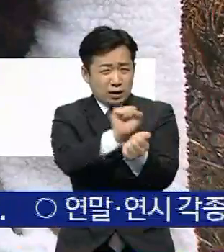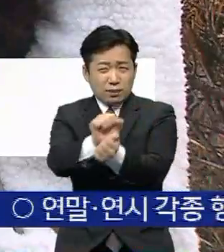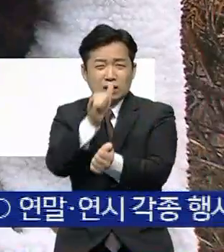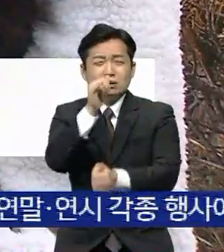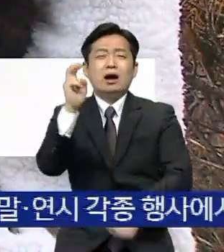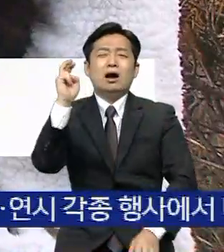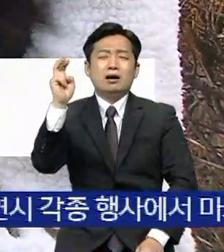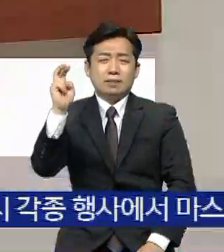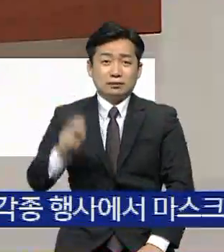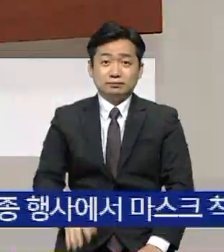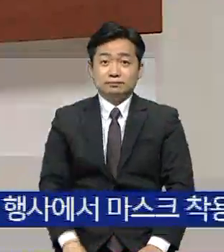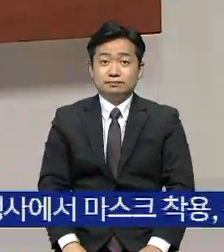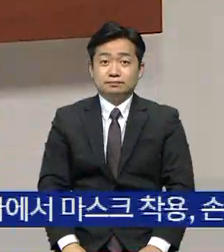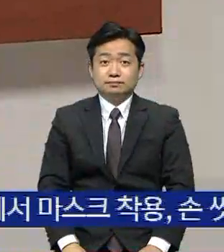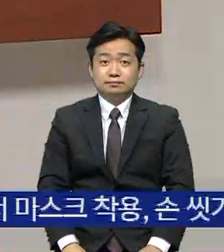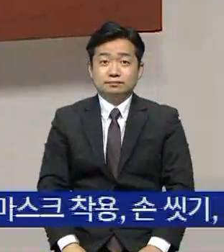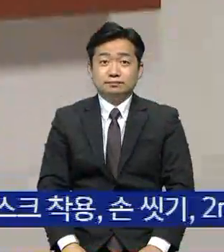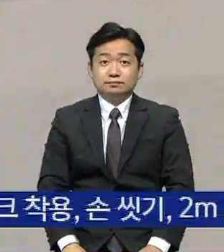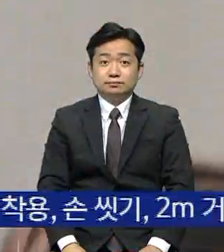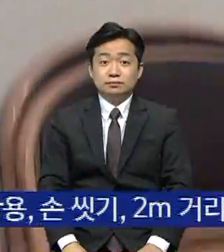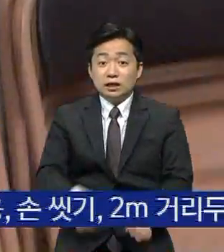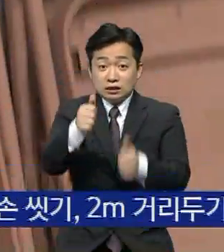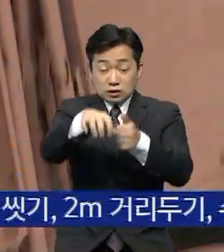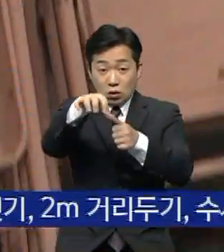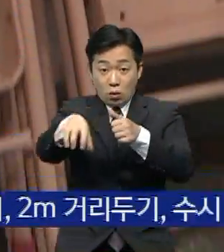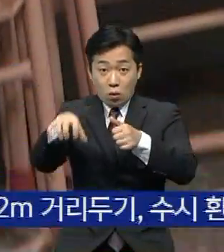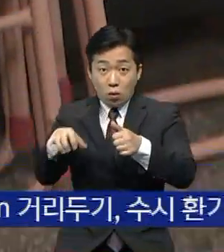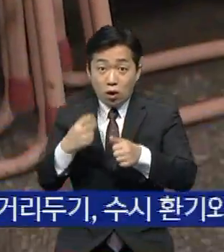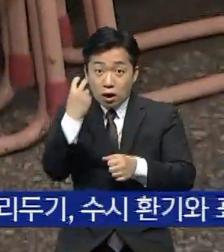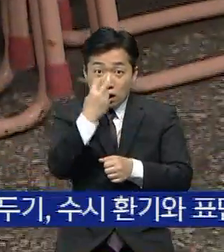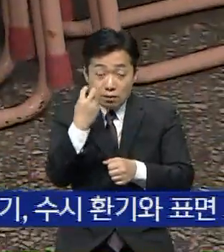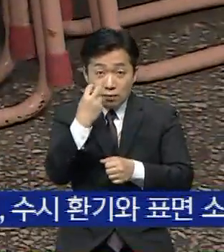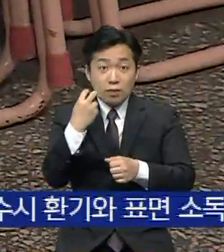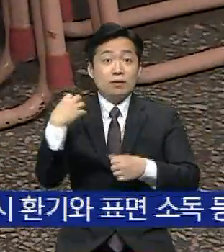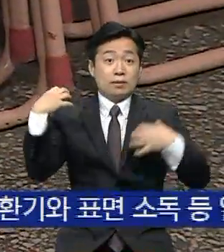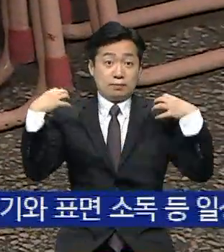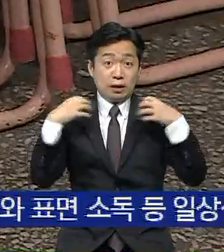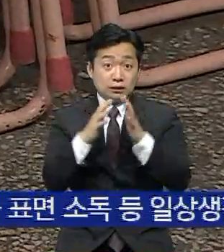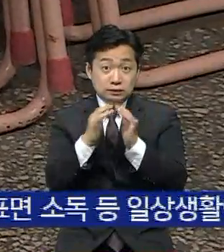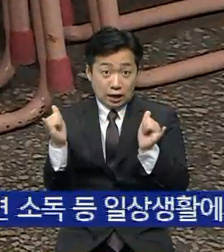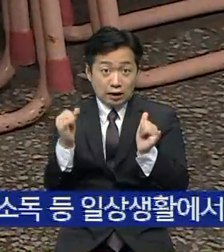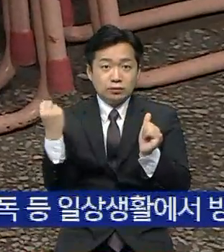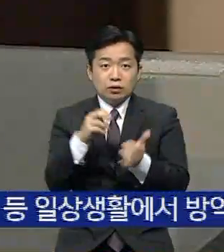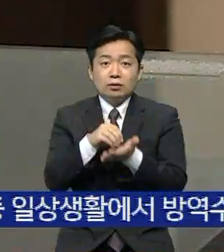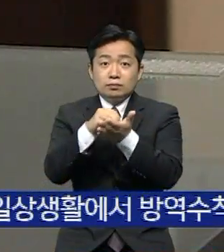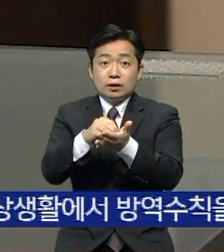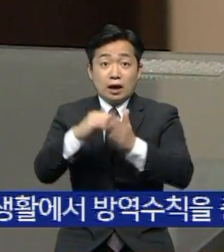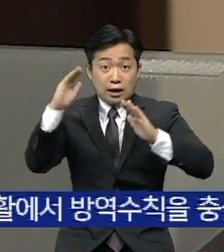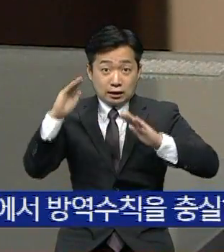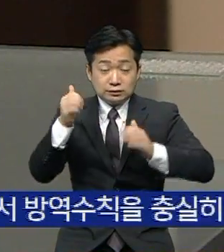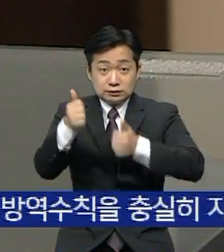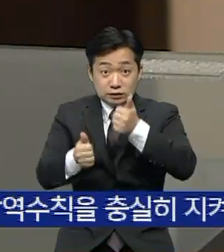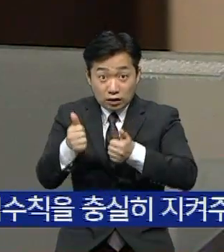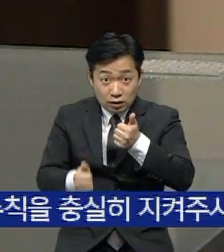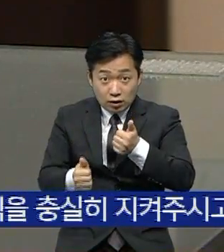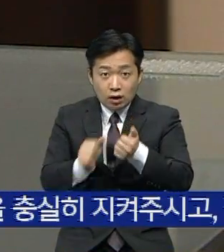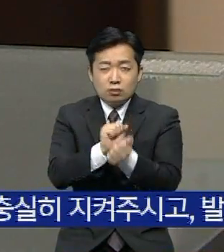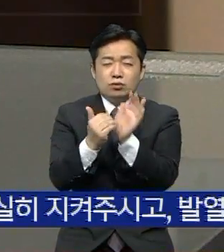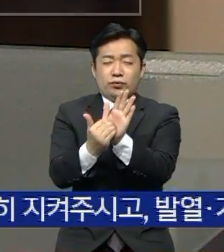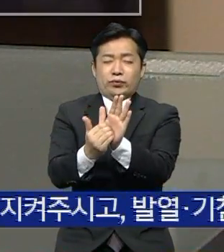그런가 해가지고. 고사장마다 감독관과 응시생 모두 방역수칙 지키기에 애쓰는